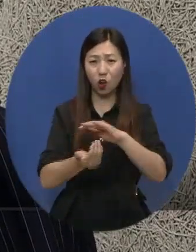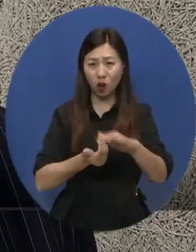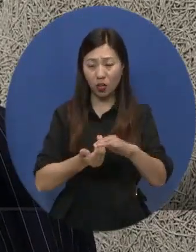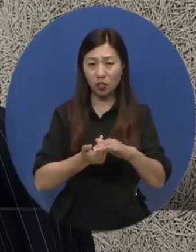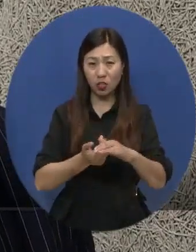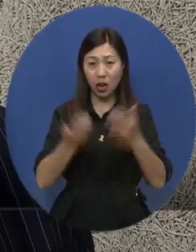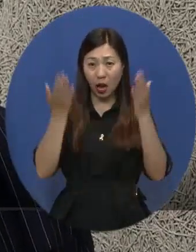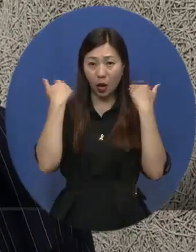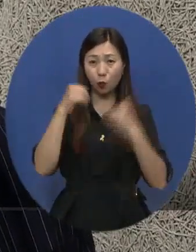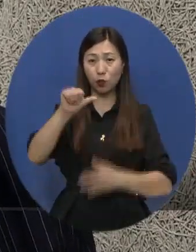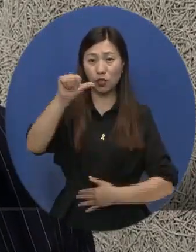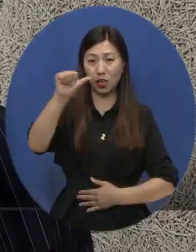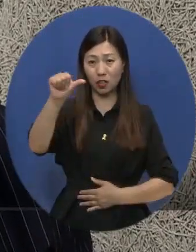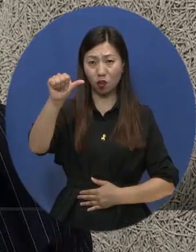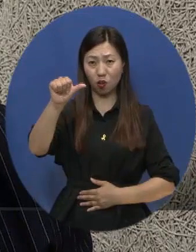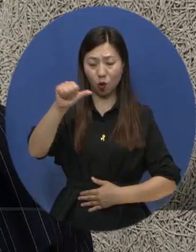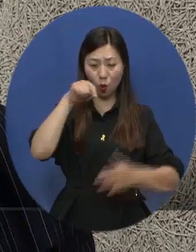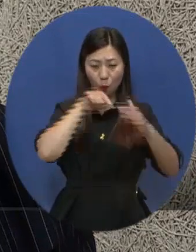나갔는데 학교에